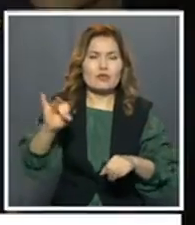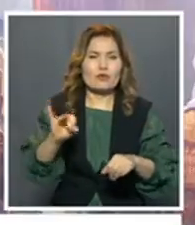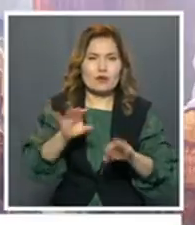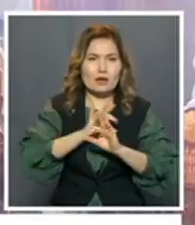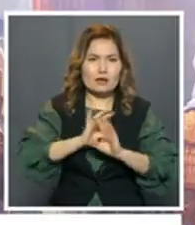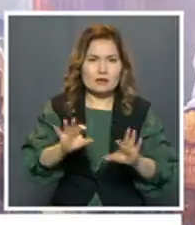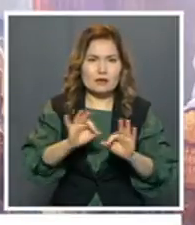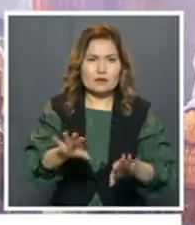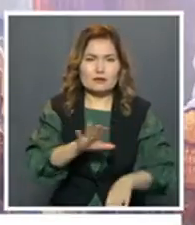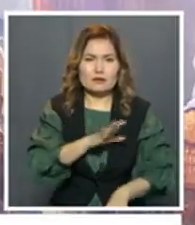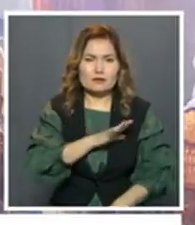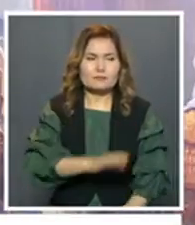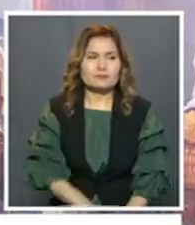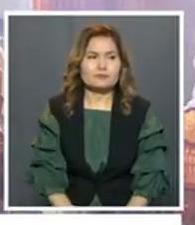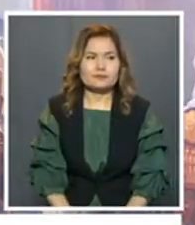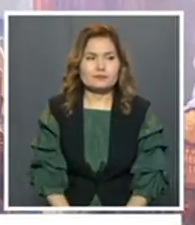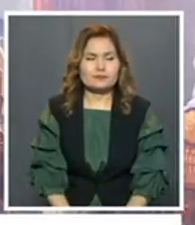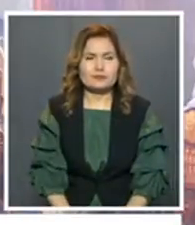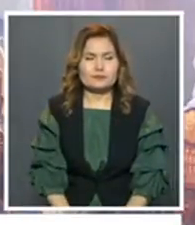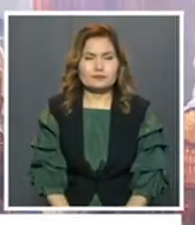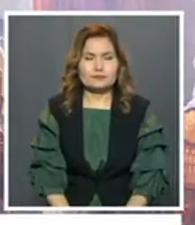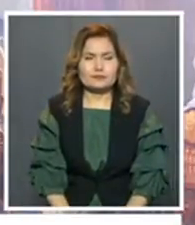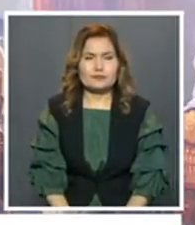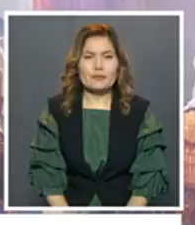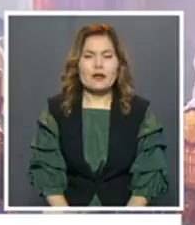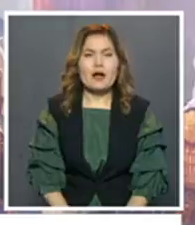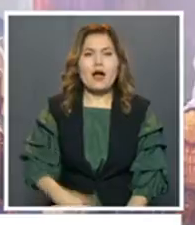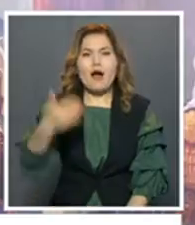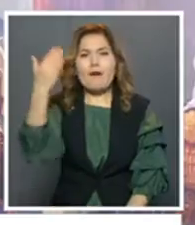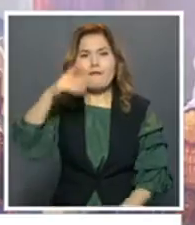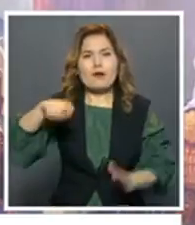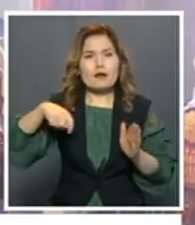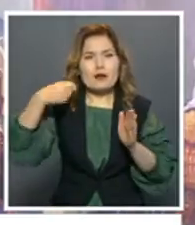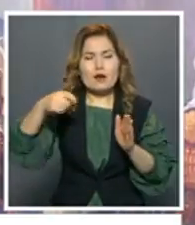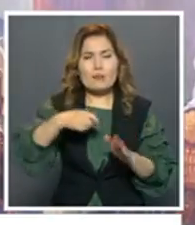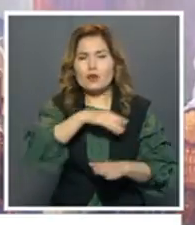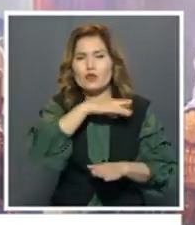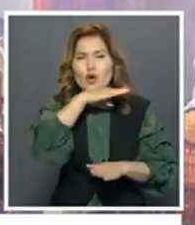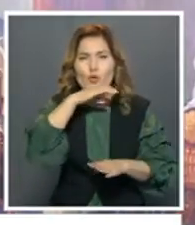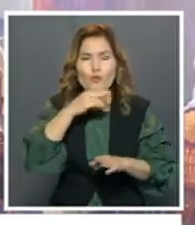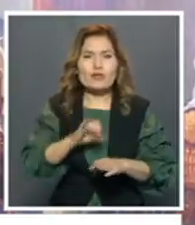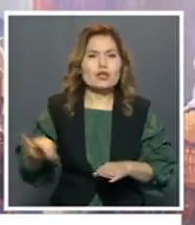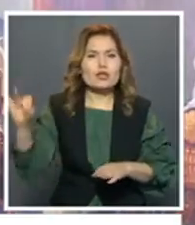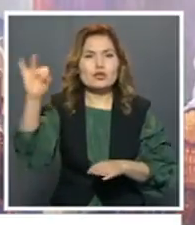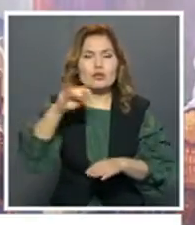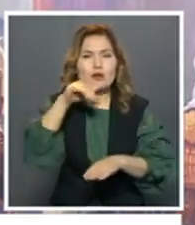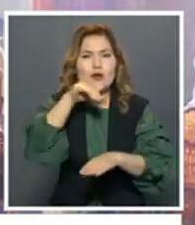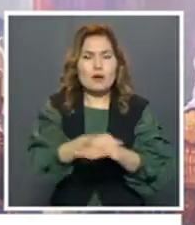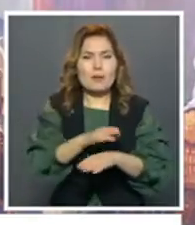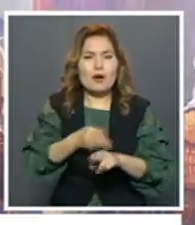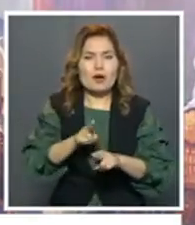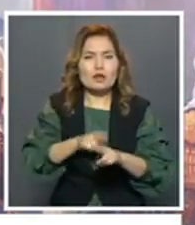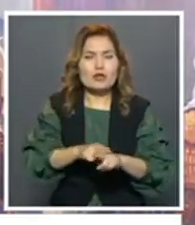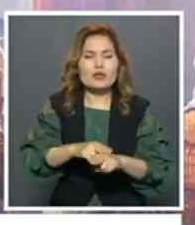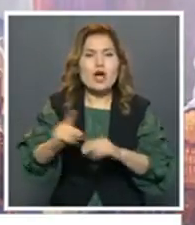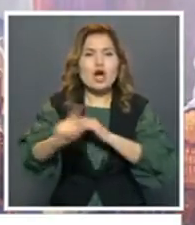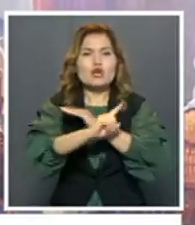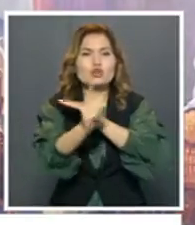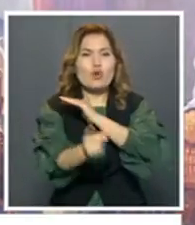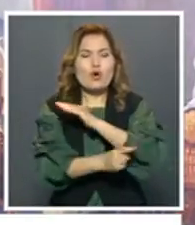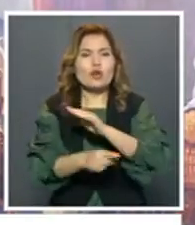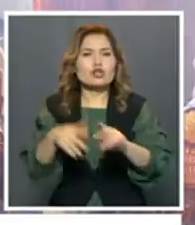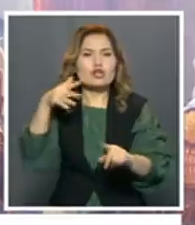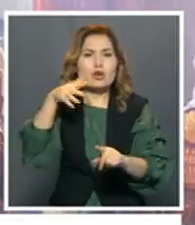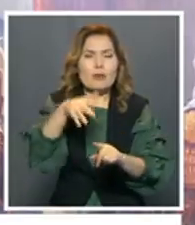Мы основывались на реальных фактах. Фильмді түсіру барысында біраз тың деректер таптық. Мәселен, соңғы шабуылда Нұркенмен бірге қаза